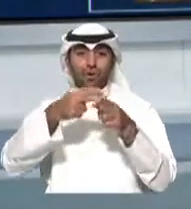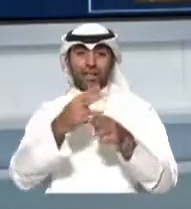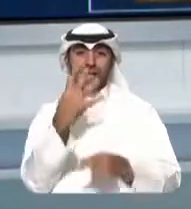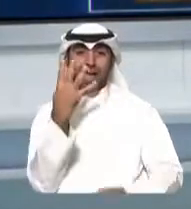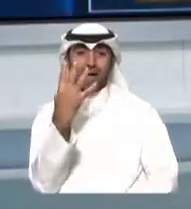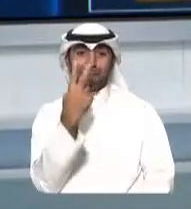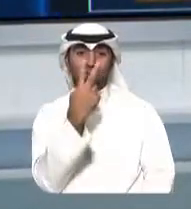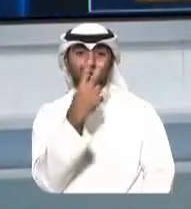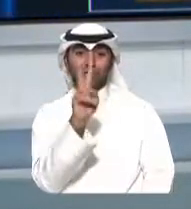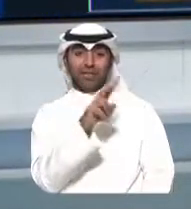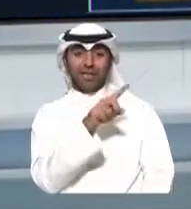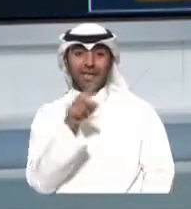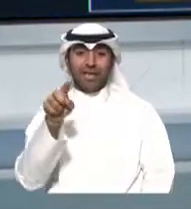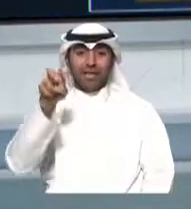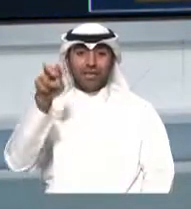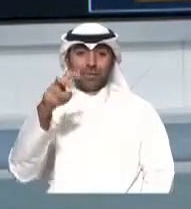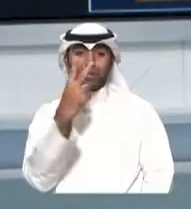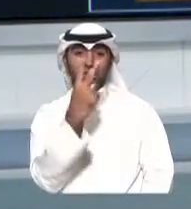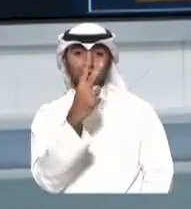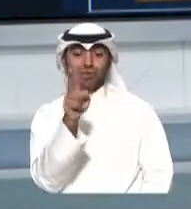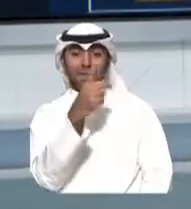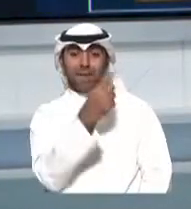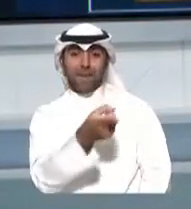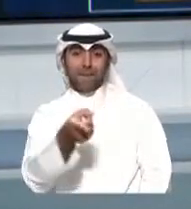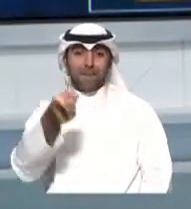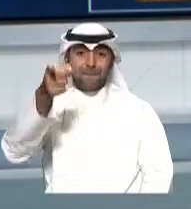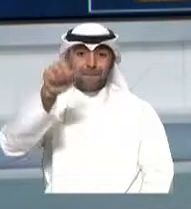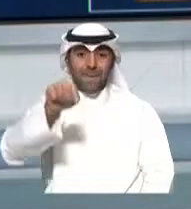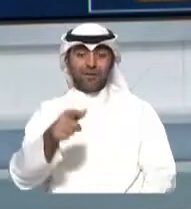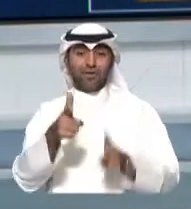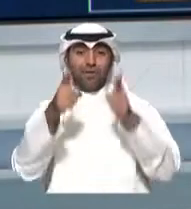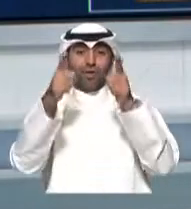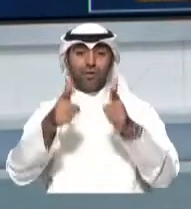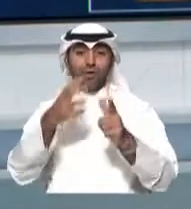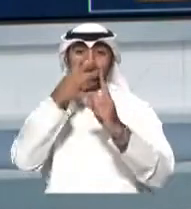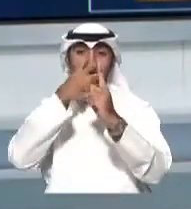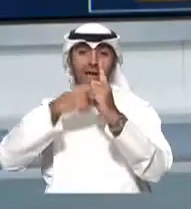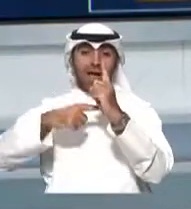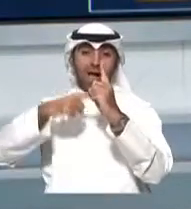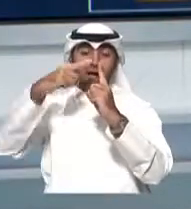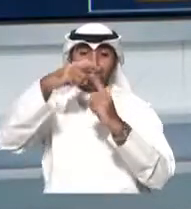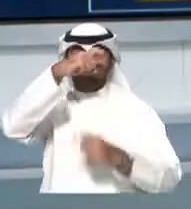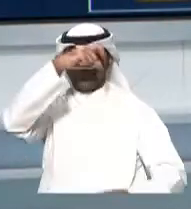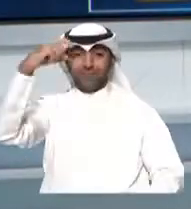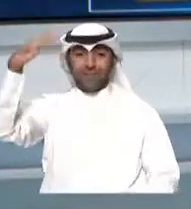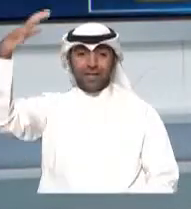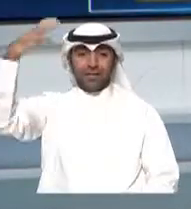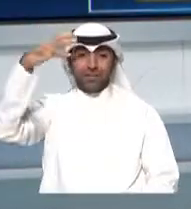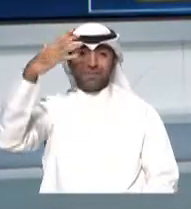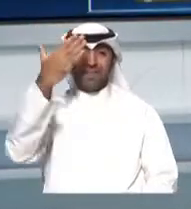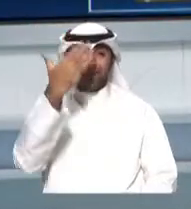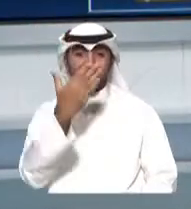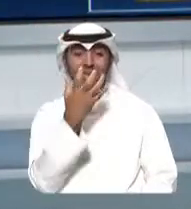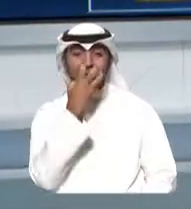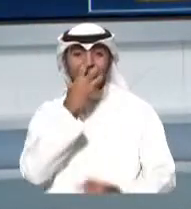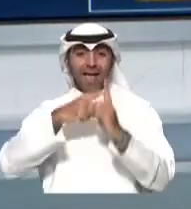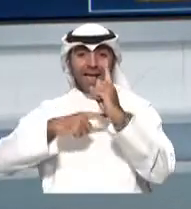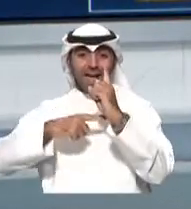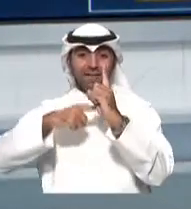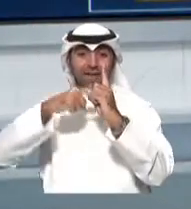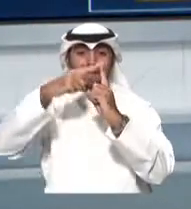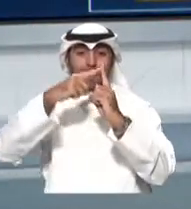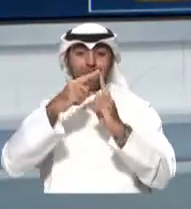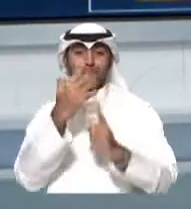أجواء حارة نسبيا، درجات الحرارة بوجه عام تتراوح ما بين 35 إلى 39 درجة مئوية في أغلب المناطق. الرياح راح